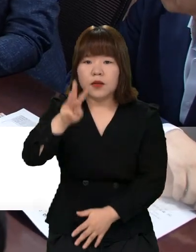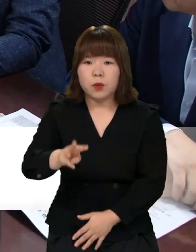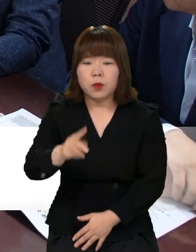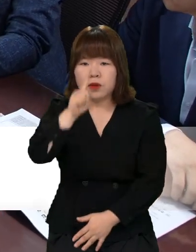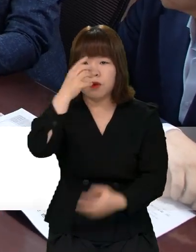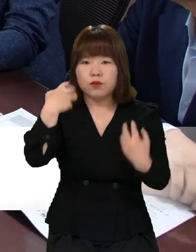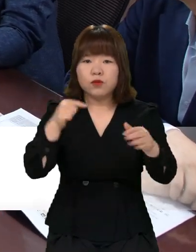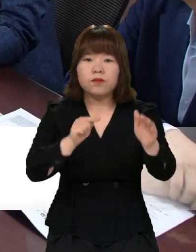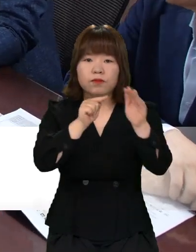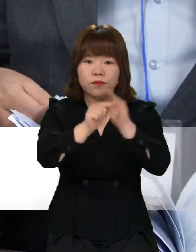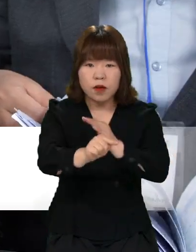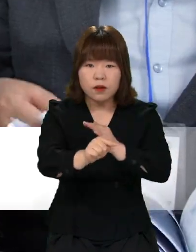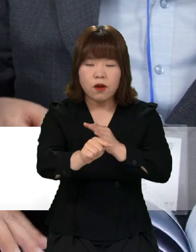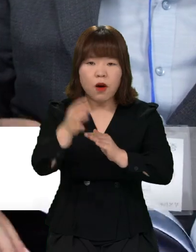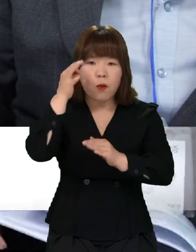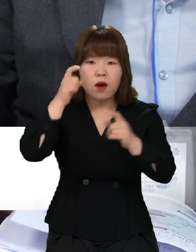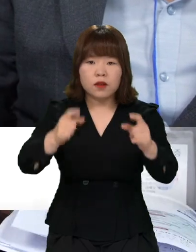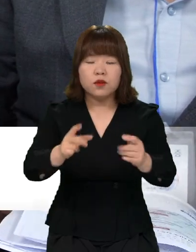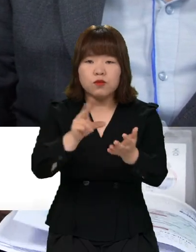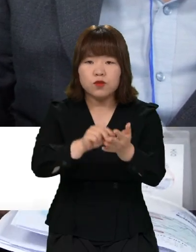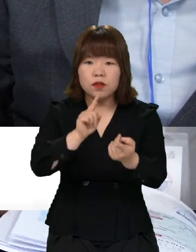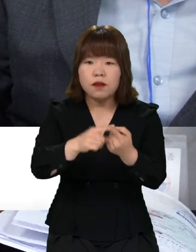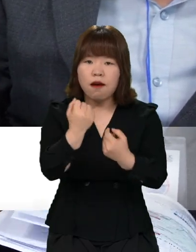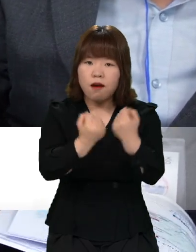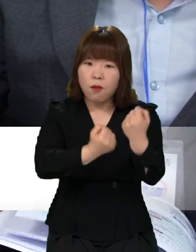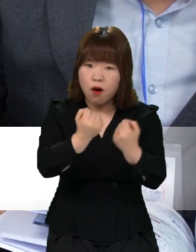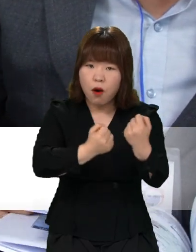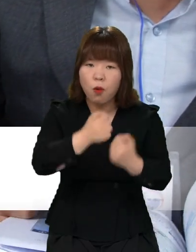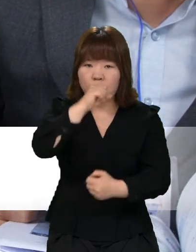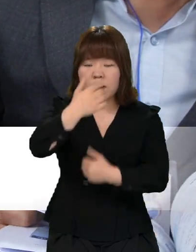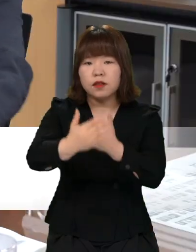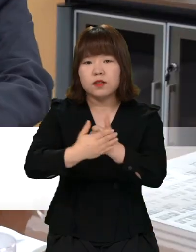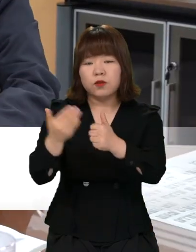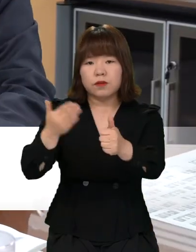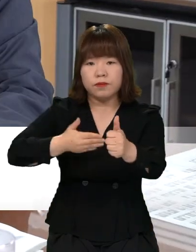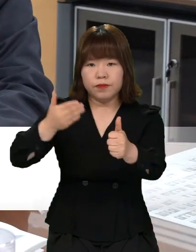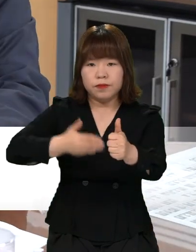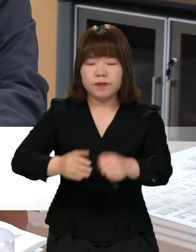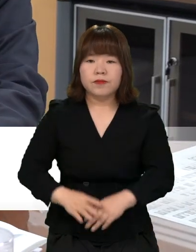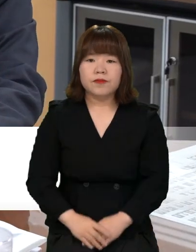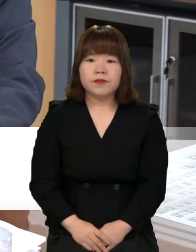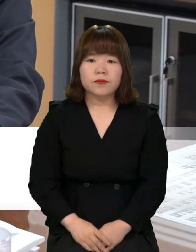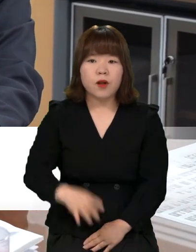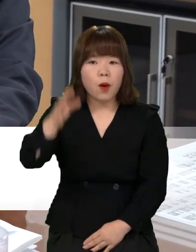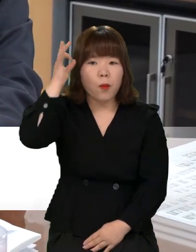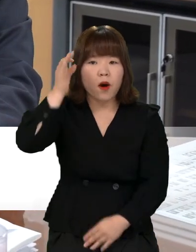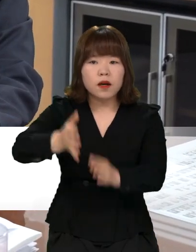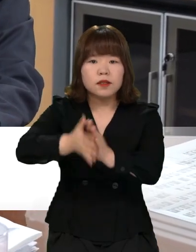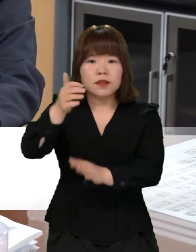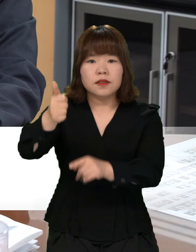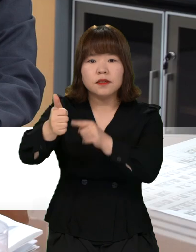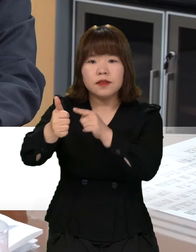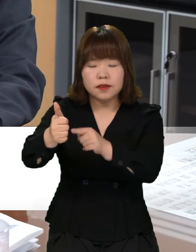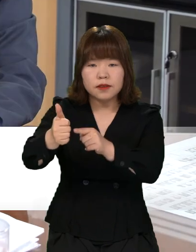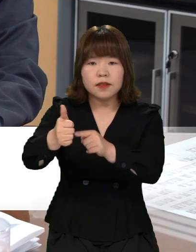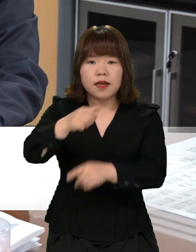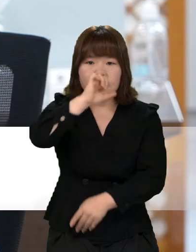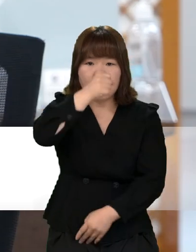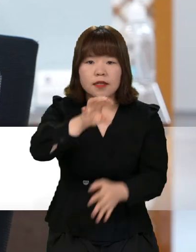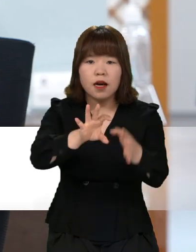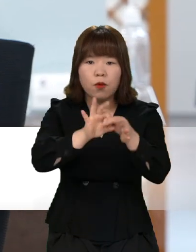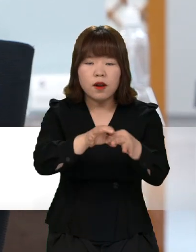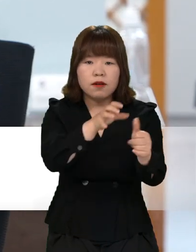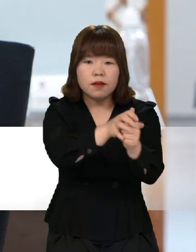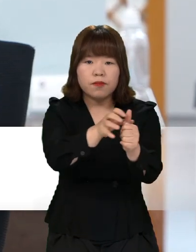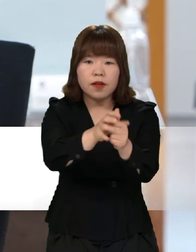예산한의원 현안 사업에 대해 설명하고 정부 예산 지원을 요청했습니다 이날 이강덕 시장은 김동일